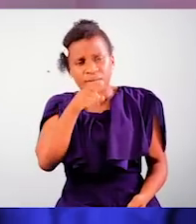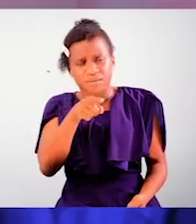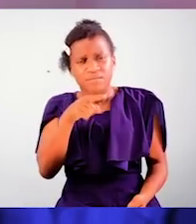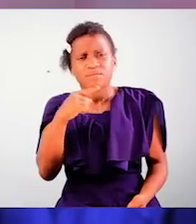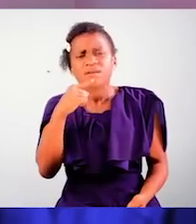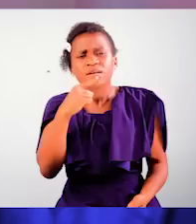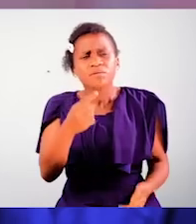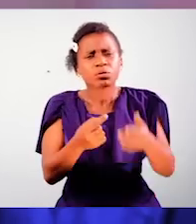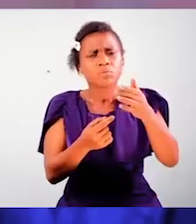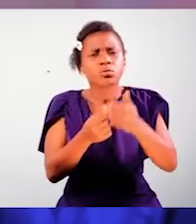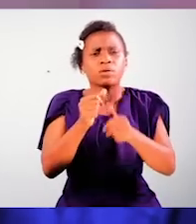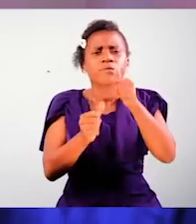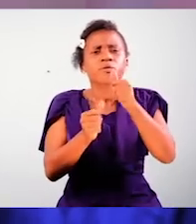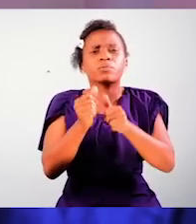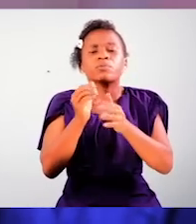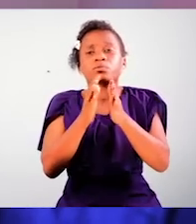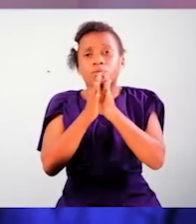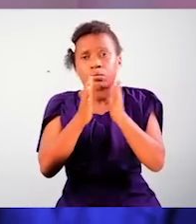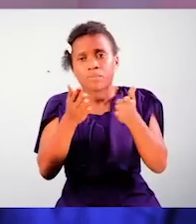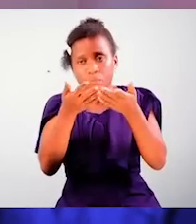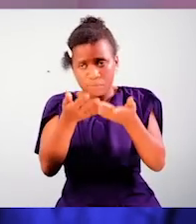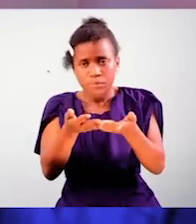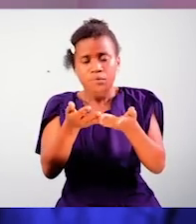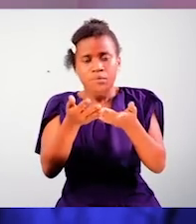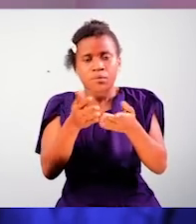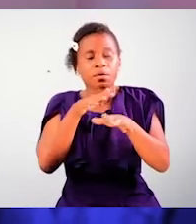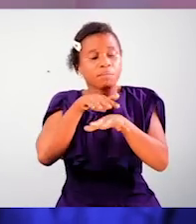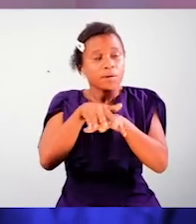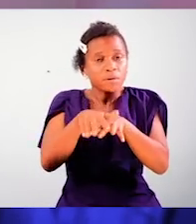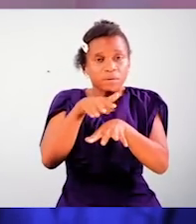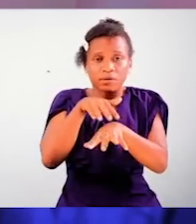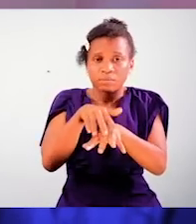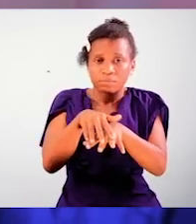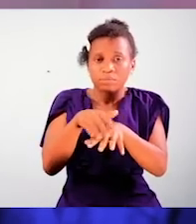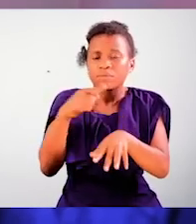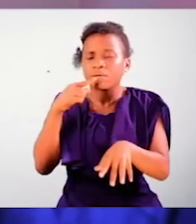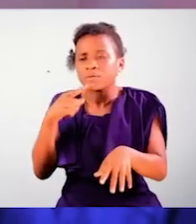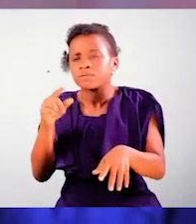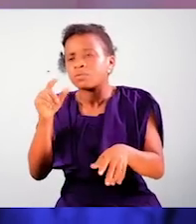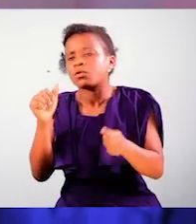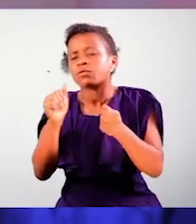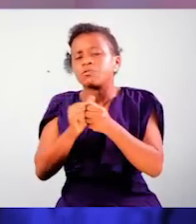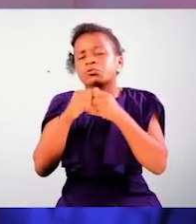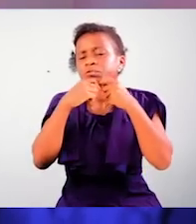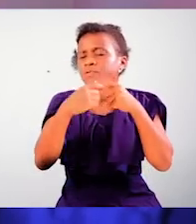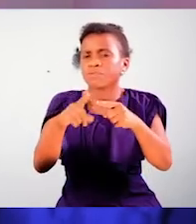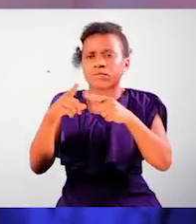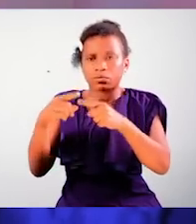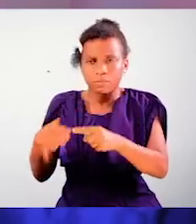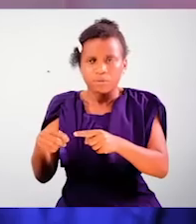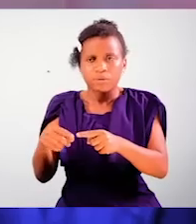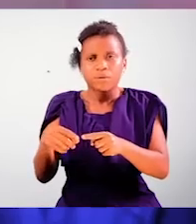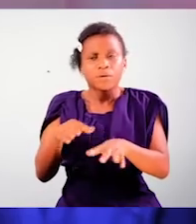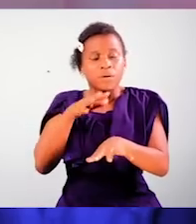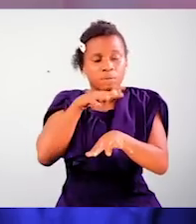maelekezo. Maelekezo na agizo ni vitu viwili tofauti. Unaweza kuelekeza, unaweza ukashauri. Lakini